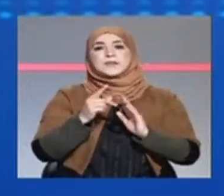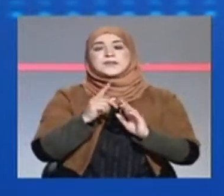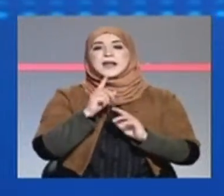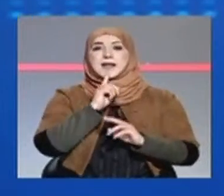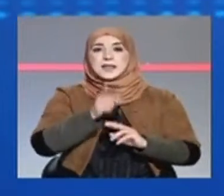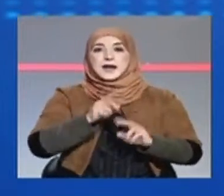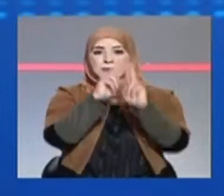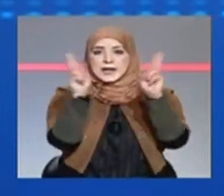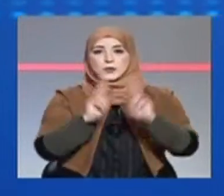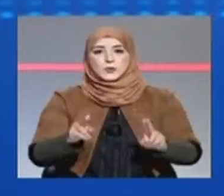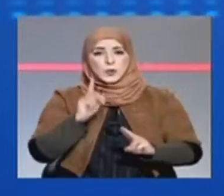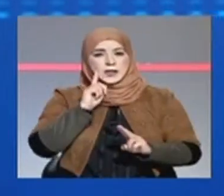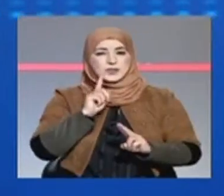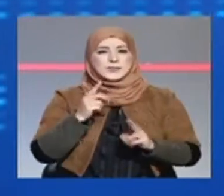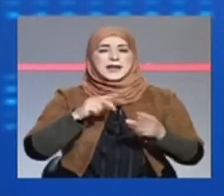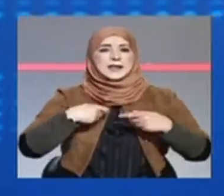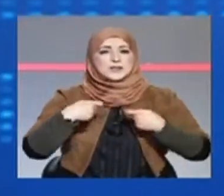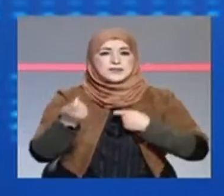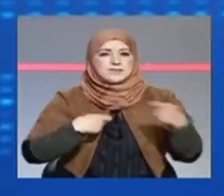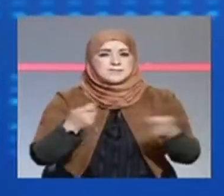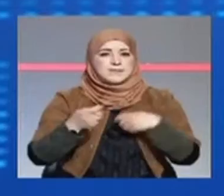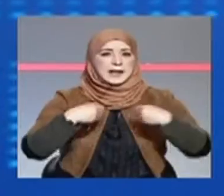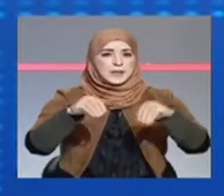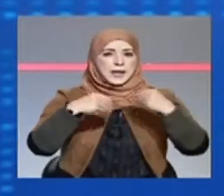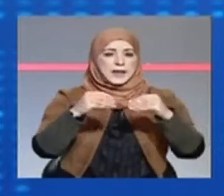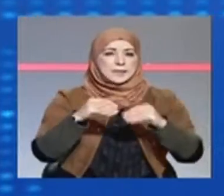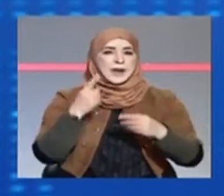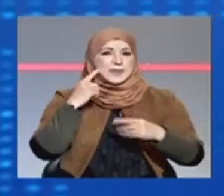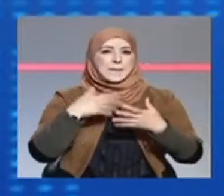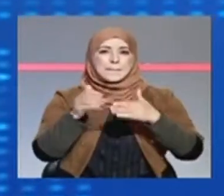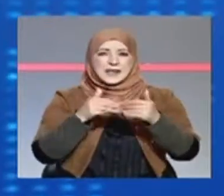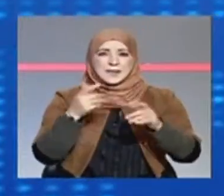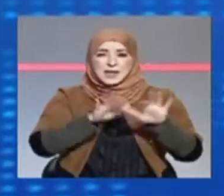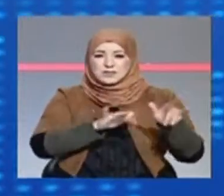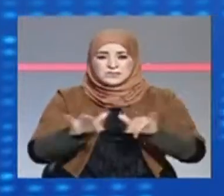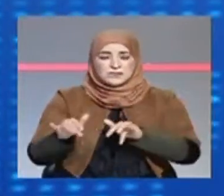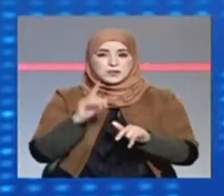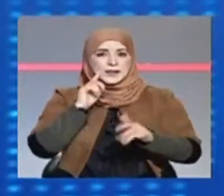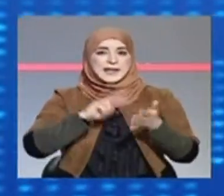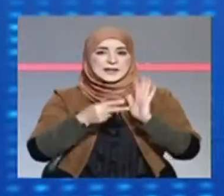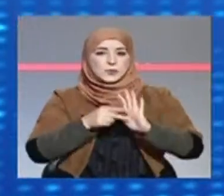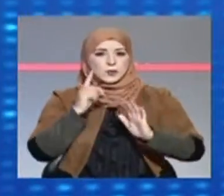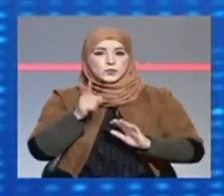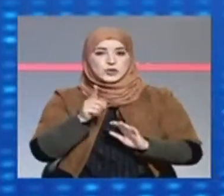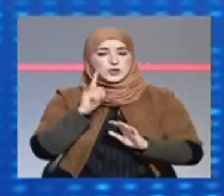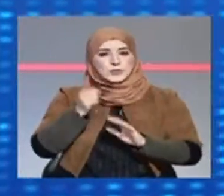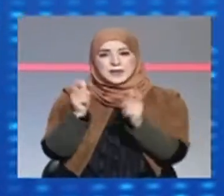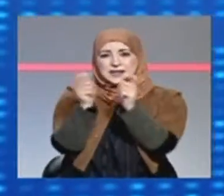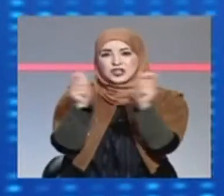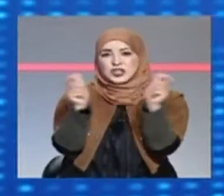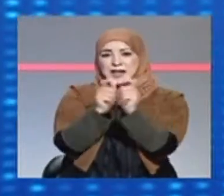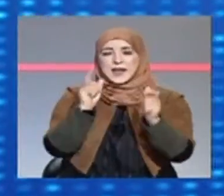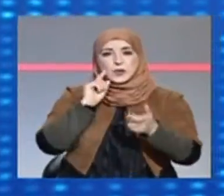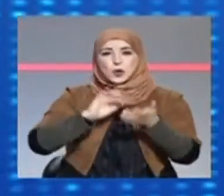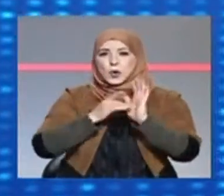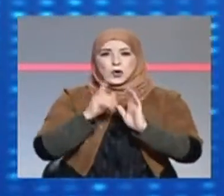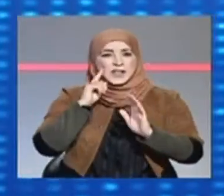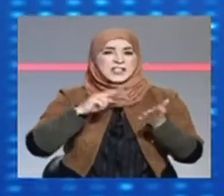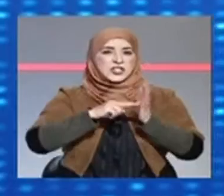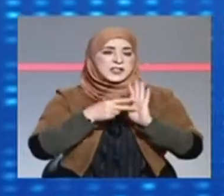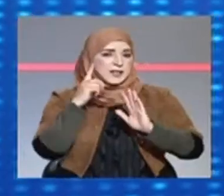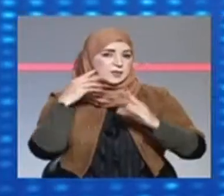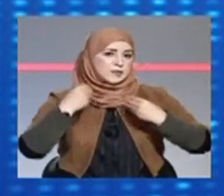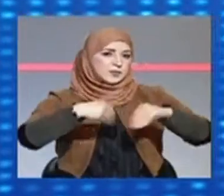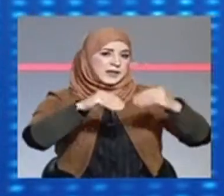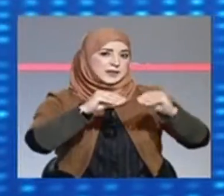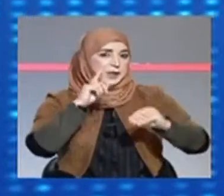وادها للتجاره الالكترونيه في العالم نتيجه جهه كونه والقيود المفروضه على الشركات والاشخاص ما ادى الى